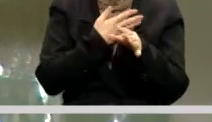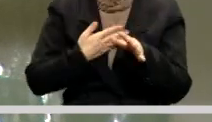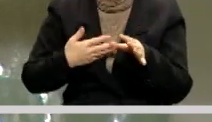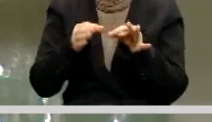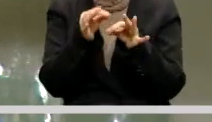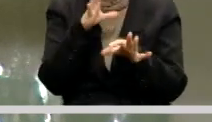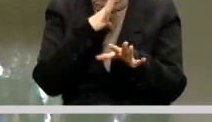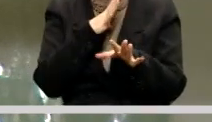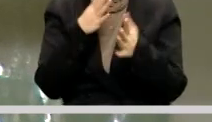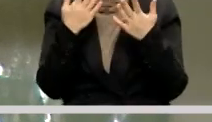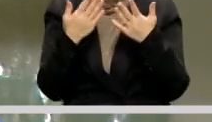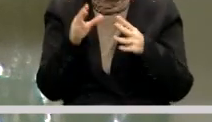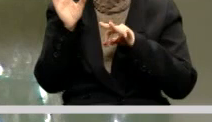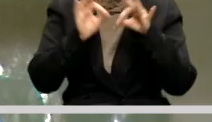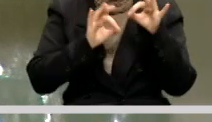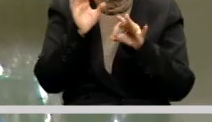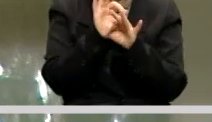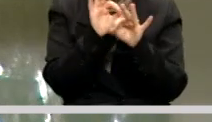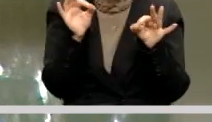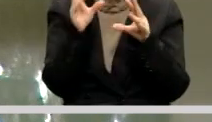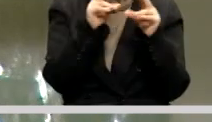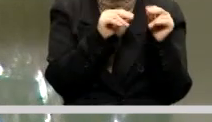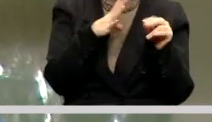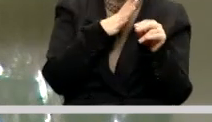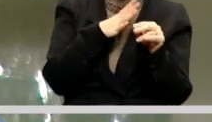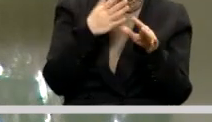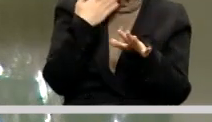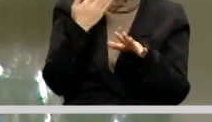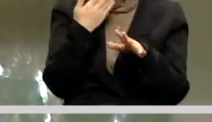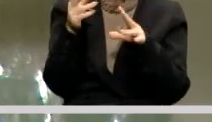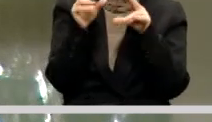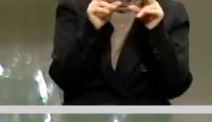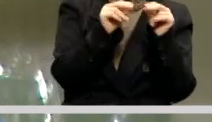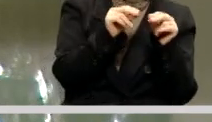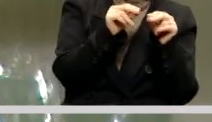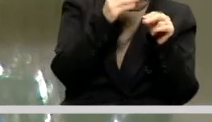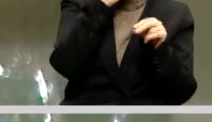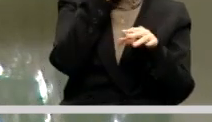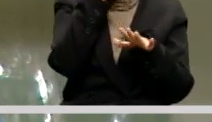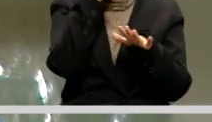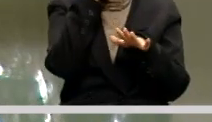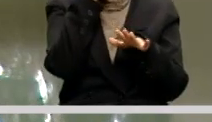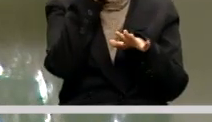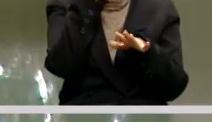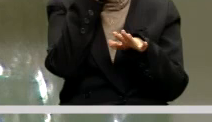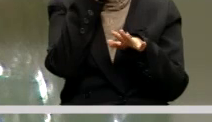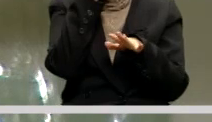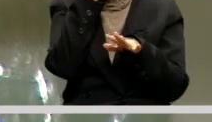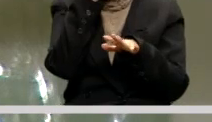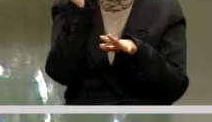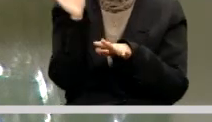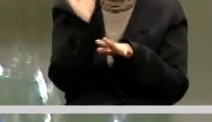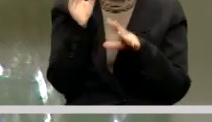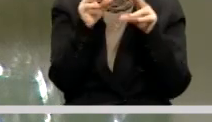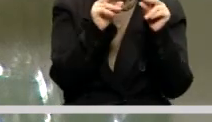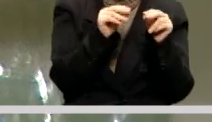Hatta kontrolsüzce uyuma da diyebiliriz belki, mesela otururken insanların hani böyle bir anda uyku haline geçebiliyorlar. Hani biz dışarıdan bakınca çok